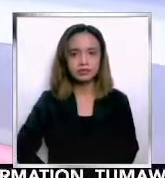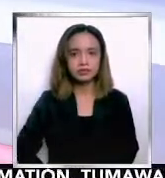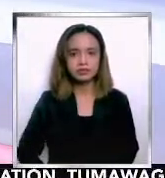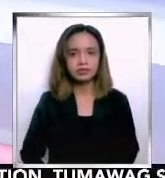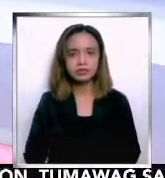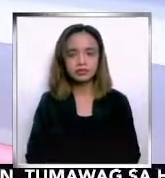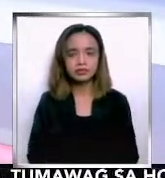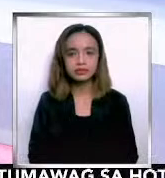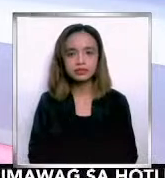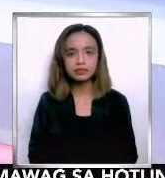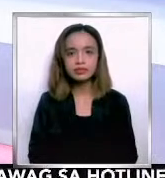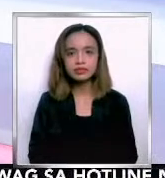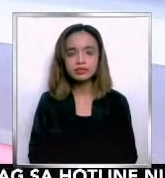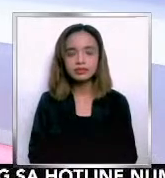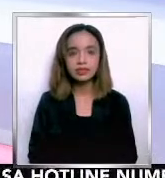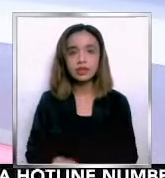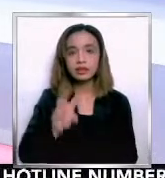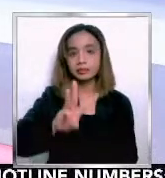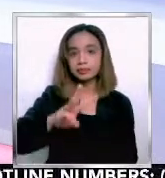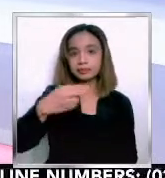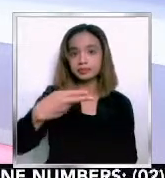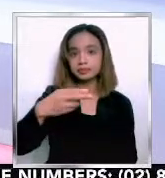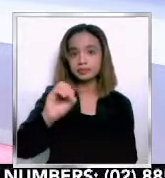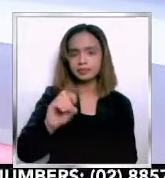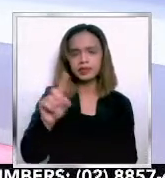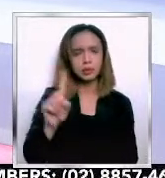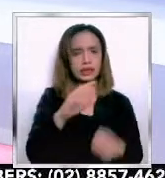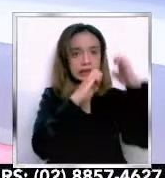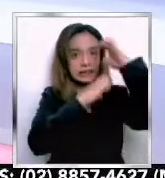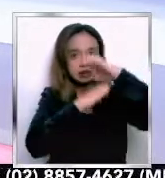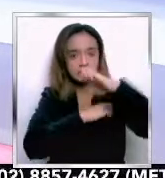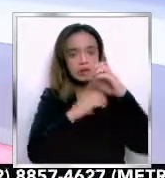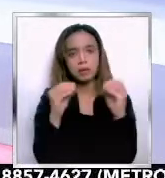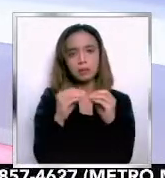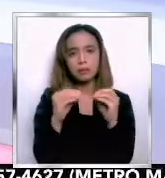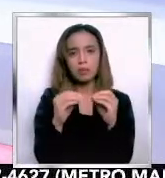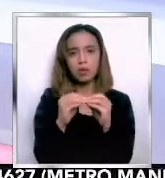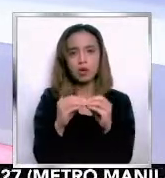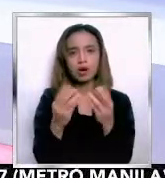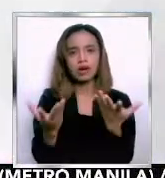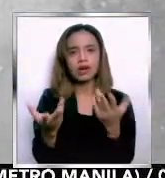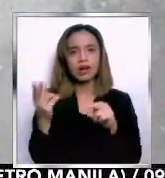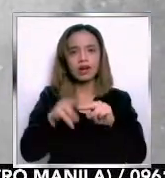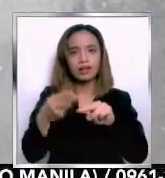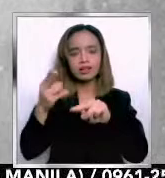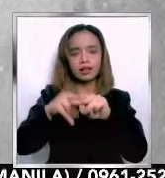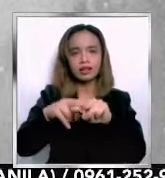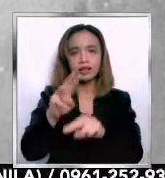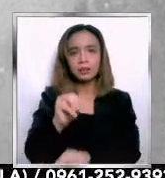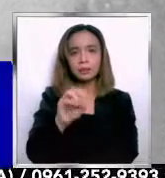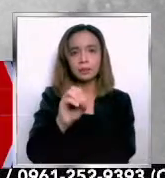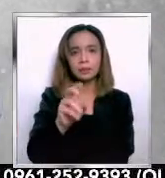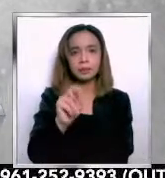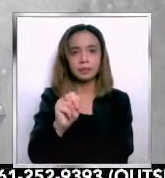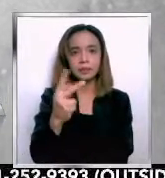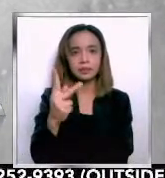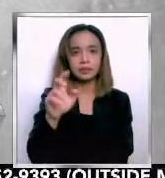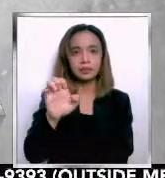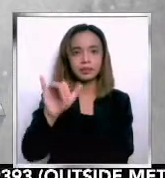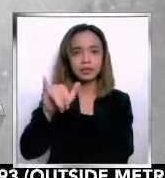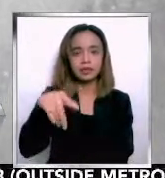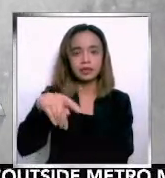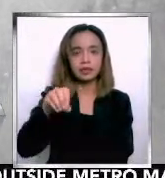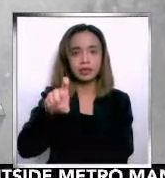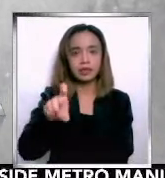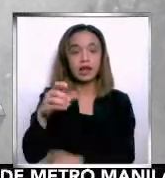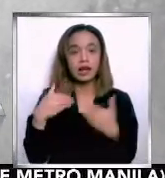Inaasahan daw ng World Health Organization na darami pa ang kaso ng monkeypox sa buong mundo. Ang sabi ng WHO, 92 na ang confirmed cases ito sa